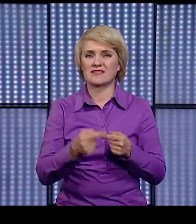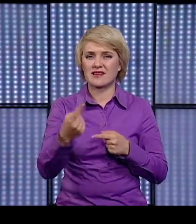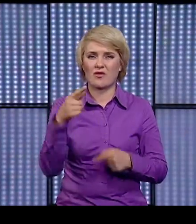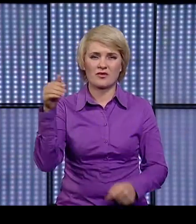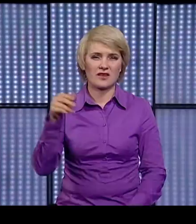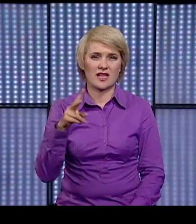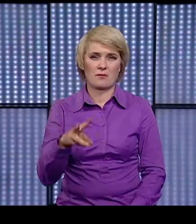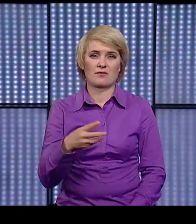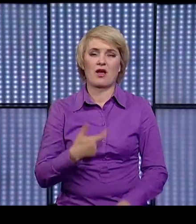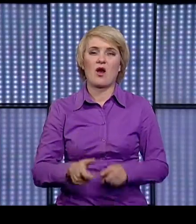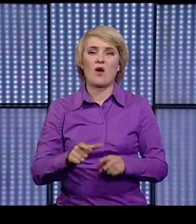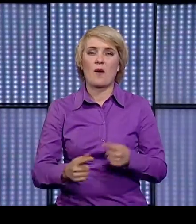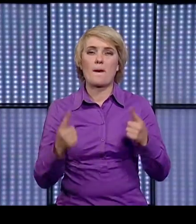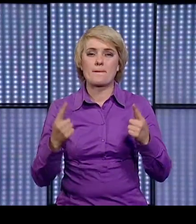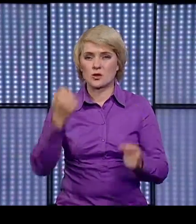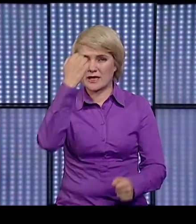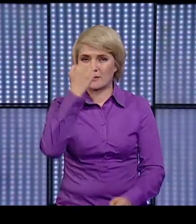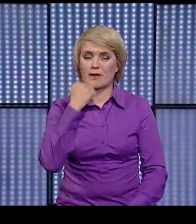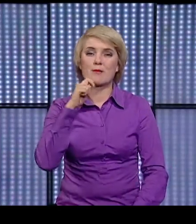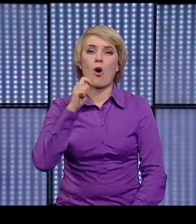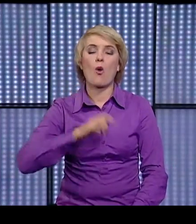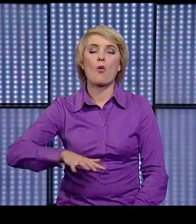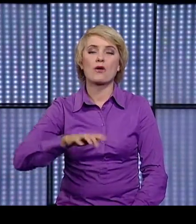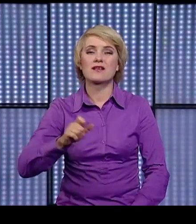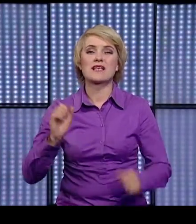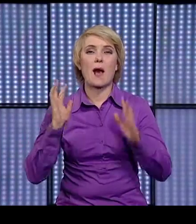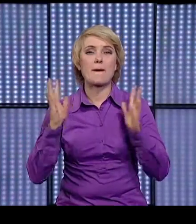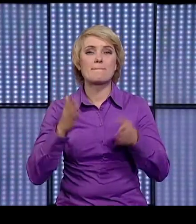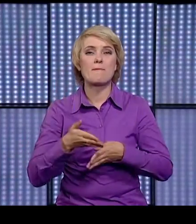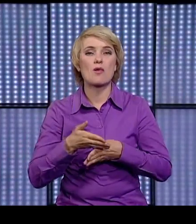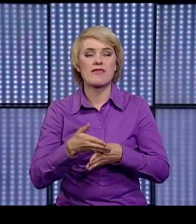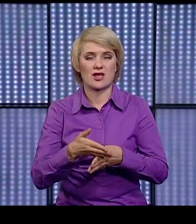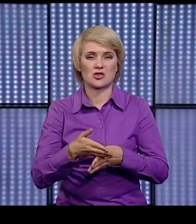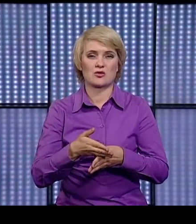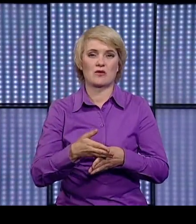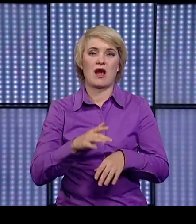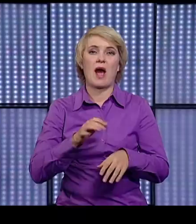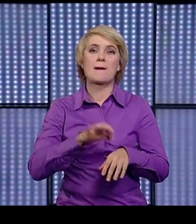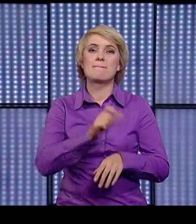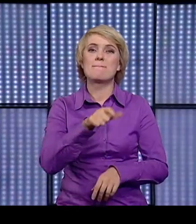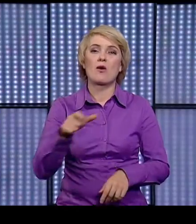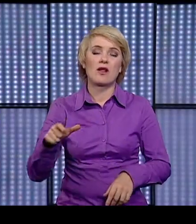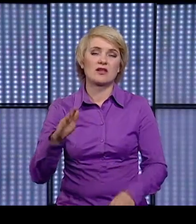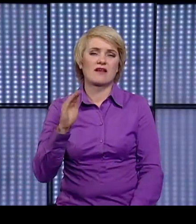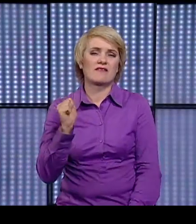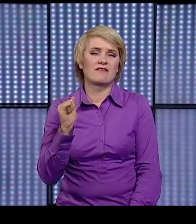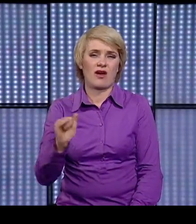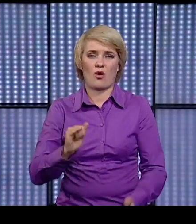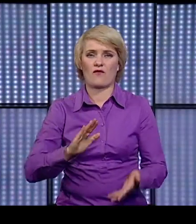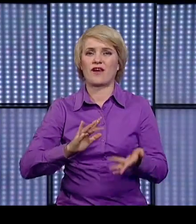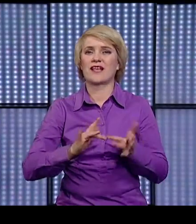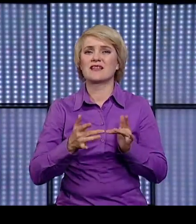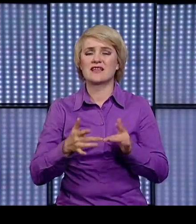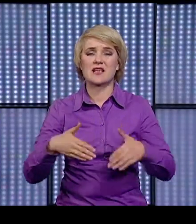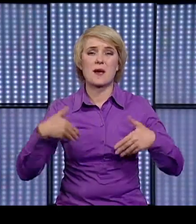очень спасибо Україні за підтримку, болельщики вообще вау, клас. І в інтернеті поздравляють, я знаю, мої рідні зараз дивляться.